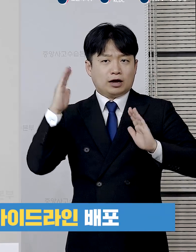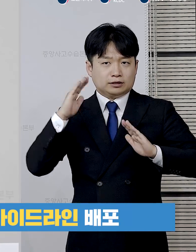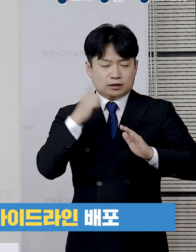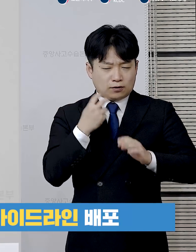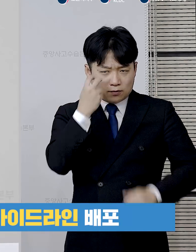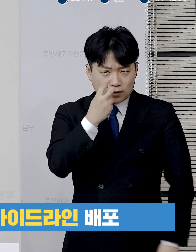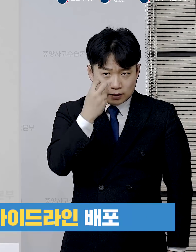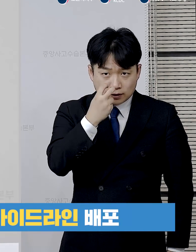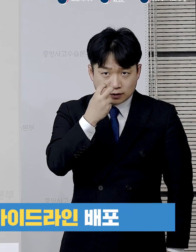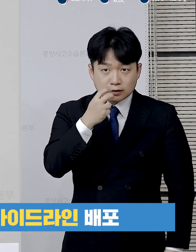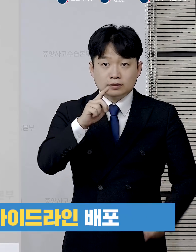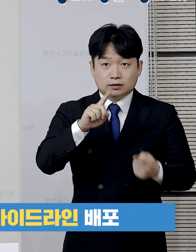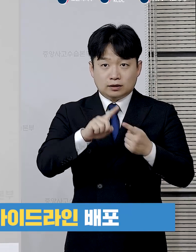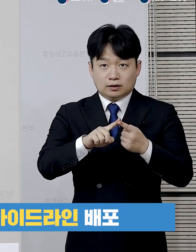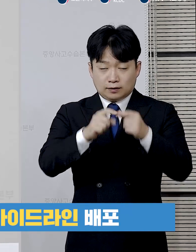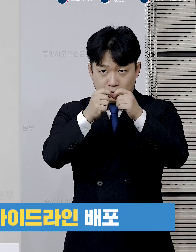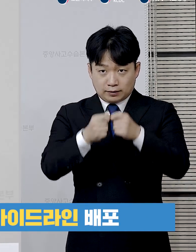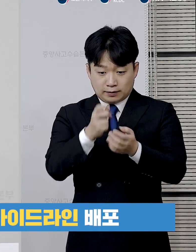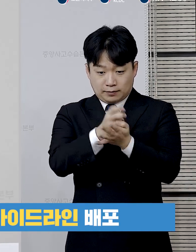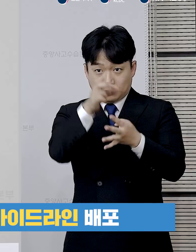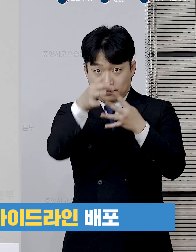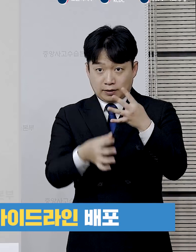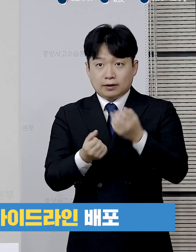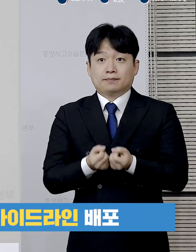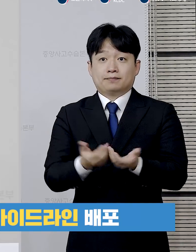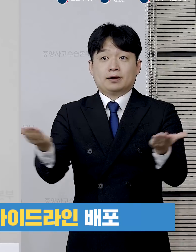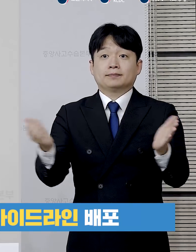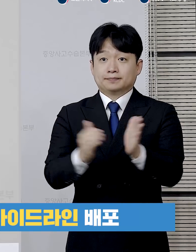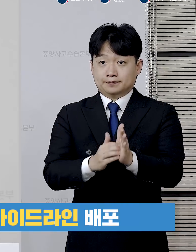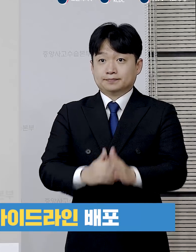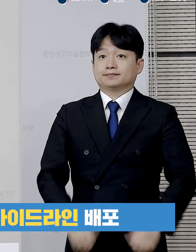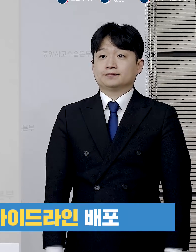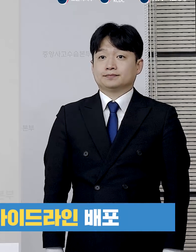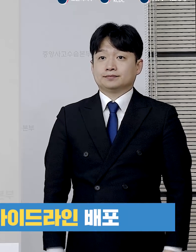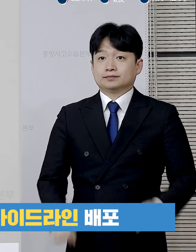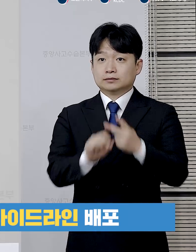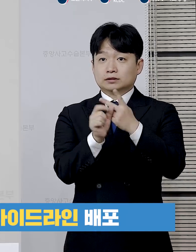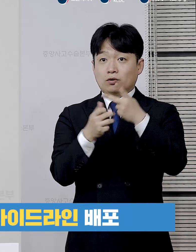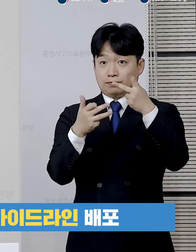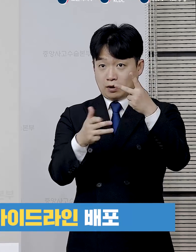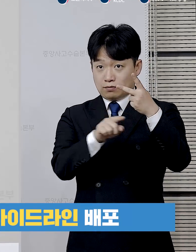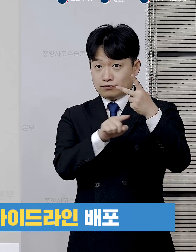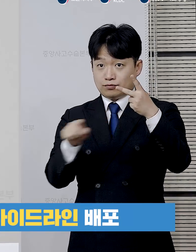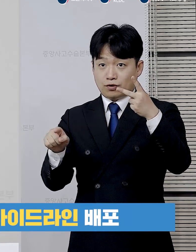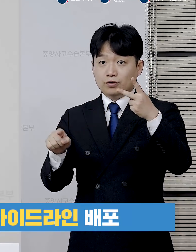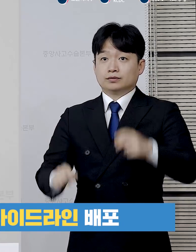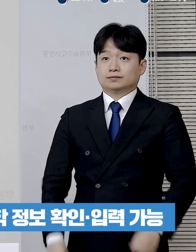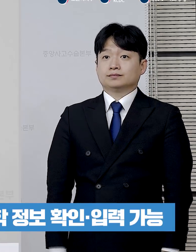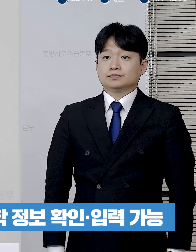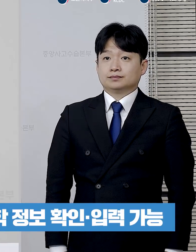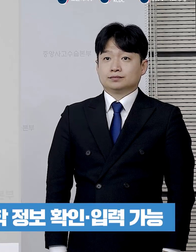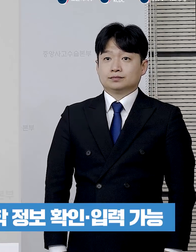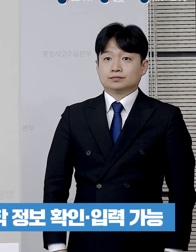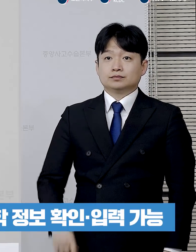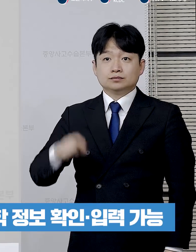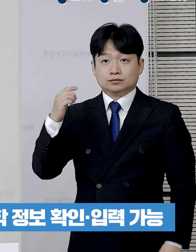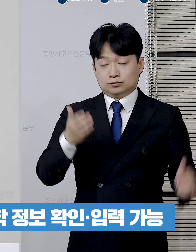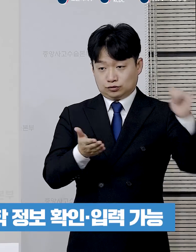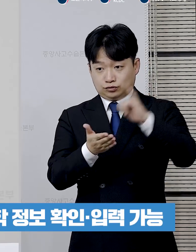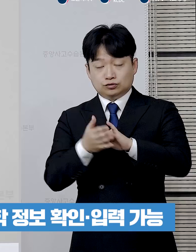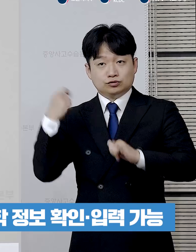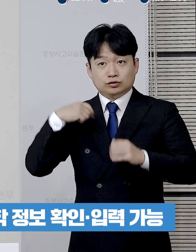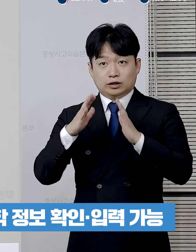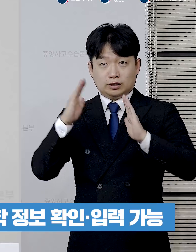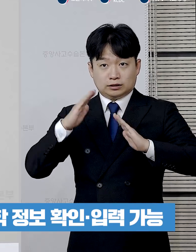방안을 바탕으로 세부적인 내용을 담은 가이드라인을 배포하였습니다. 2월 18일부터 유학생 정보 관리